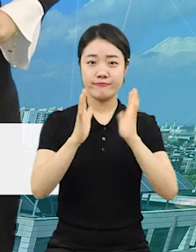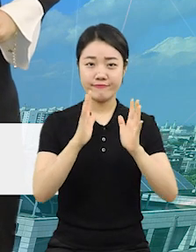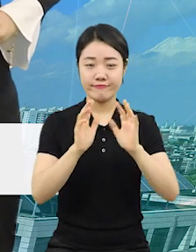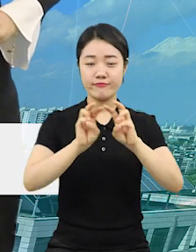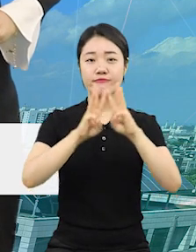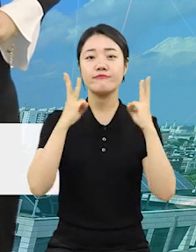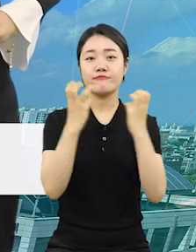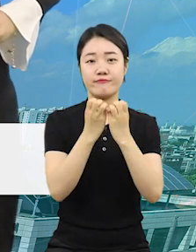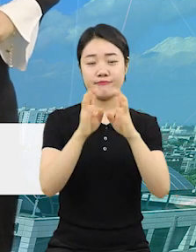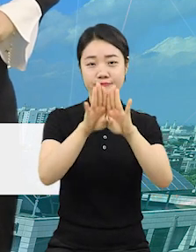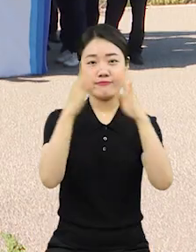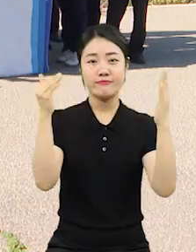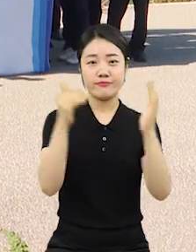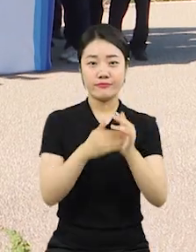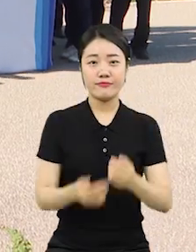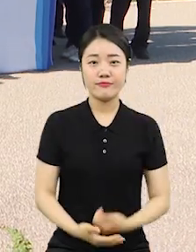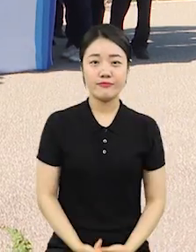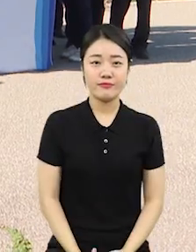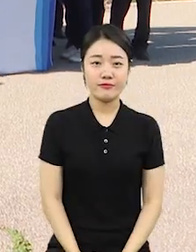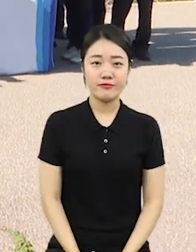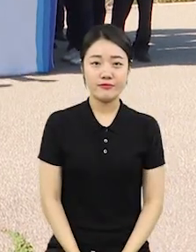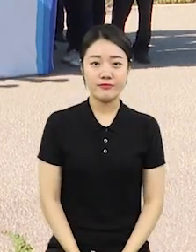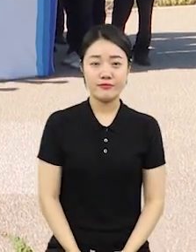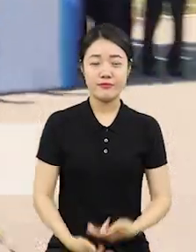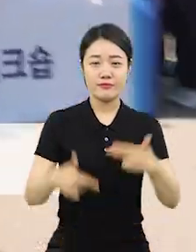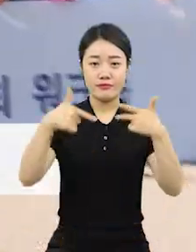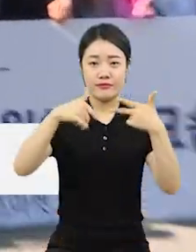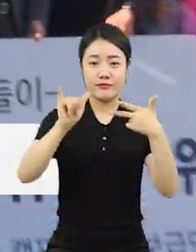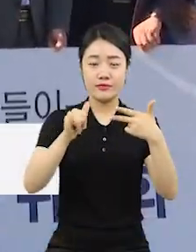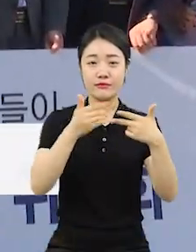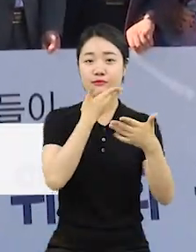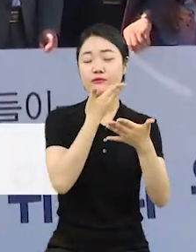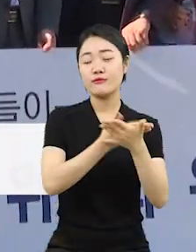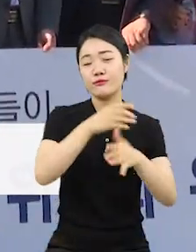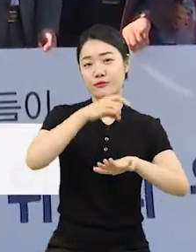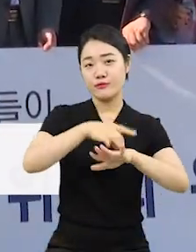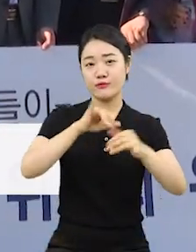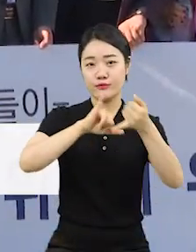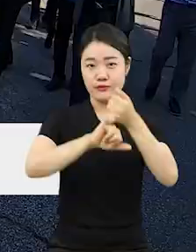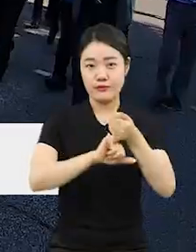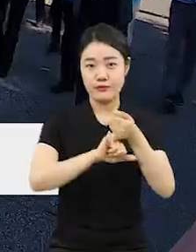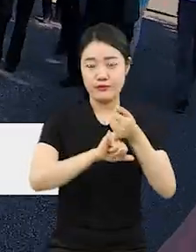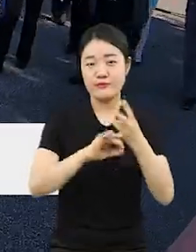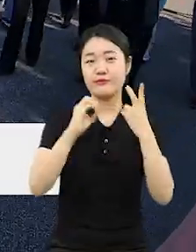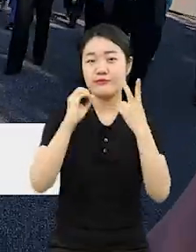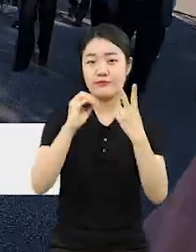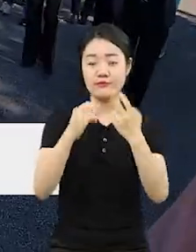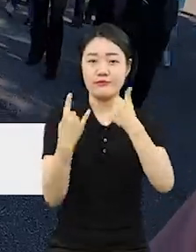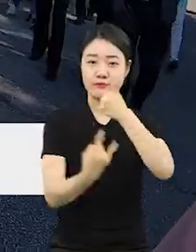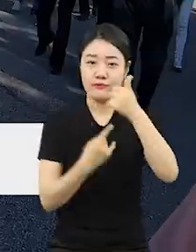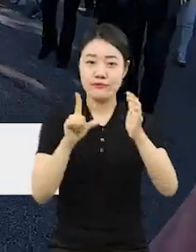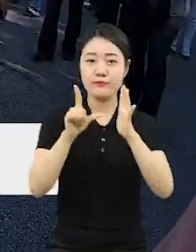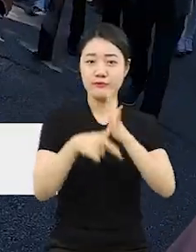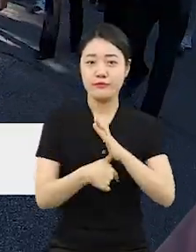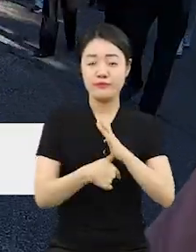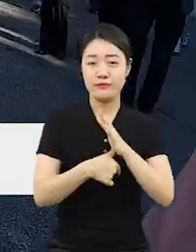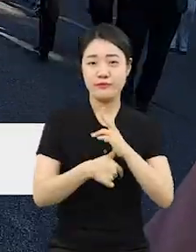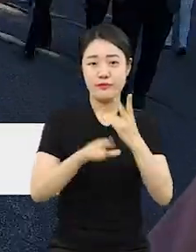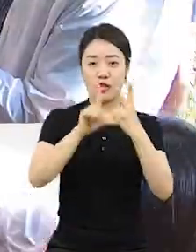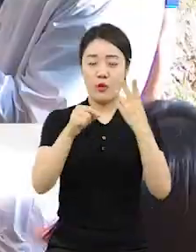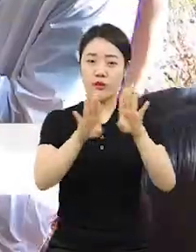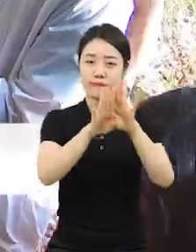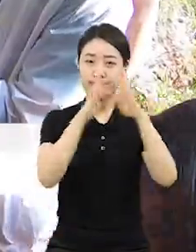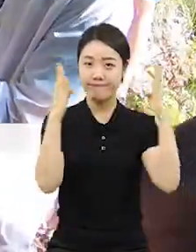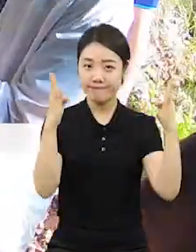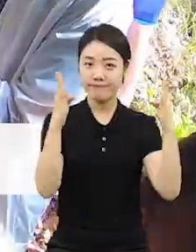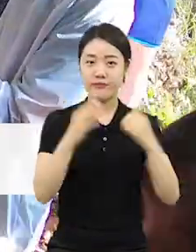워크숍을 개최했습니다. 민선 7기 핵심 공약 중 하나인 부평비전 2020위원회는 지난 2월